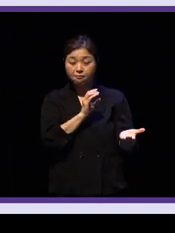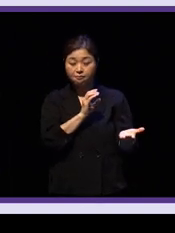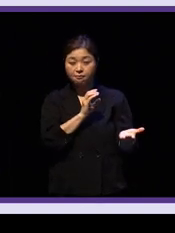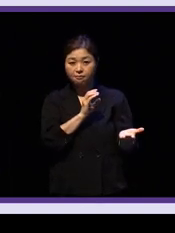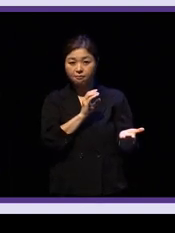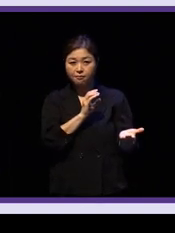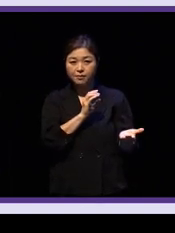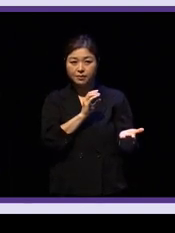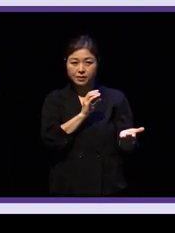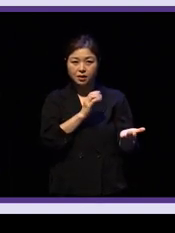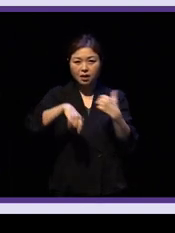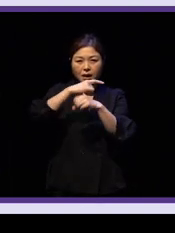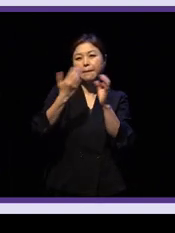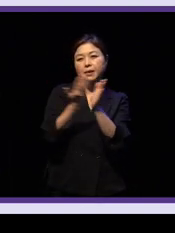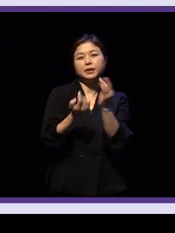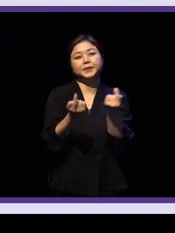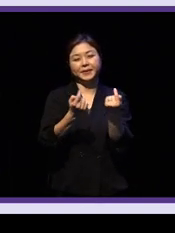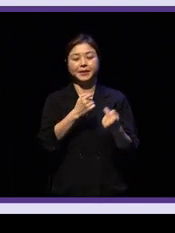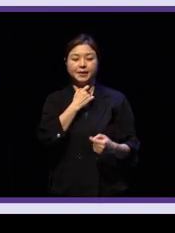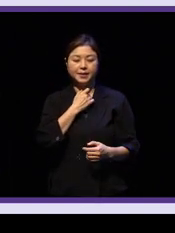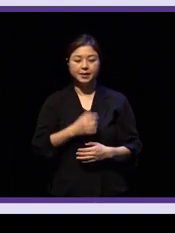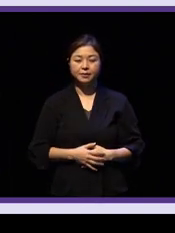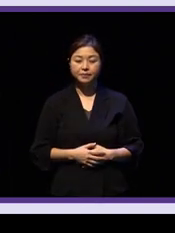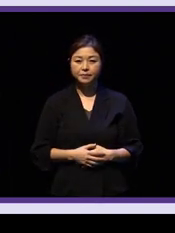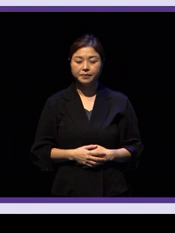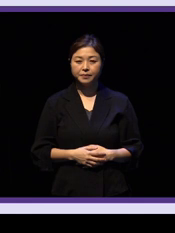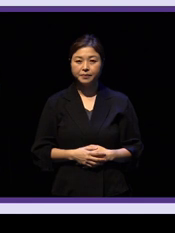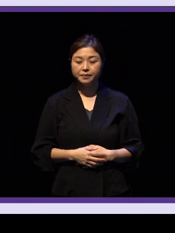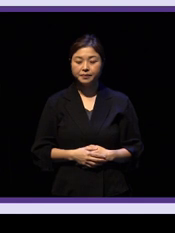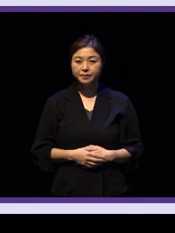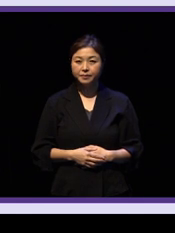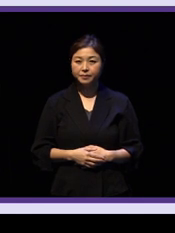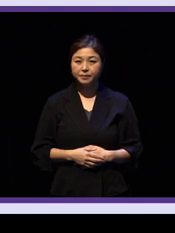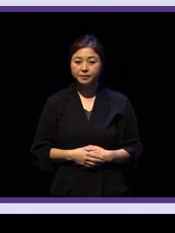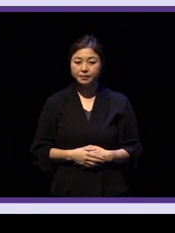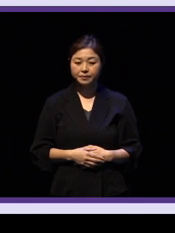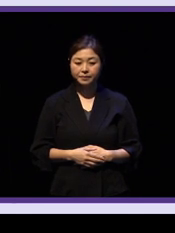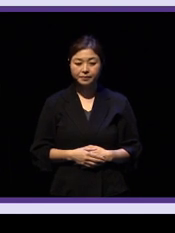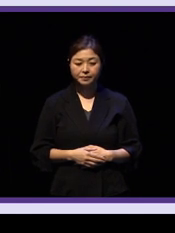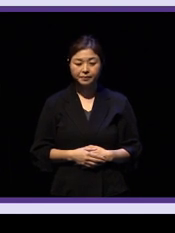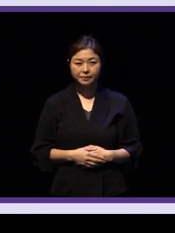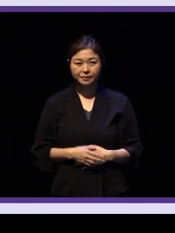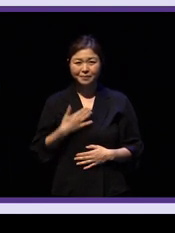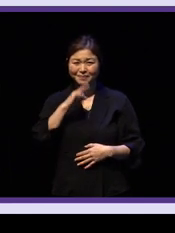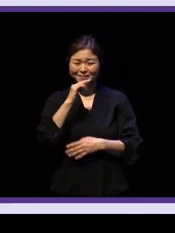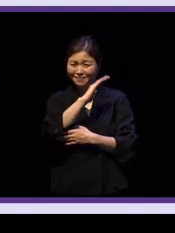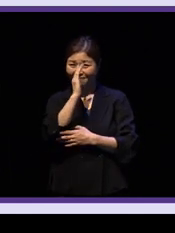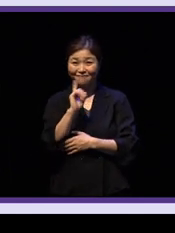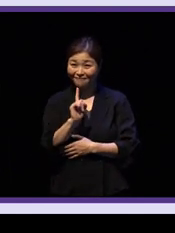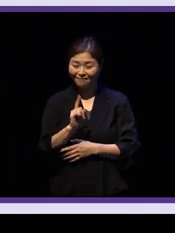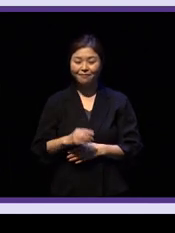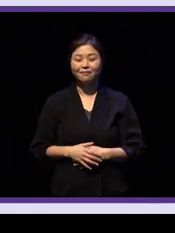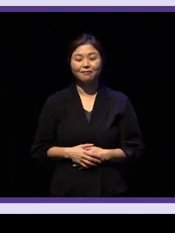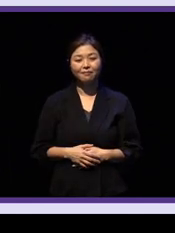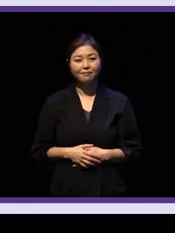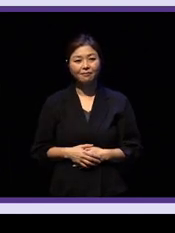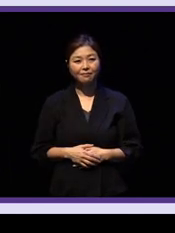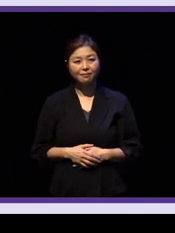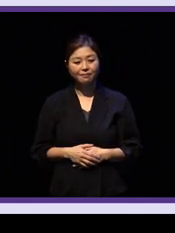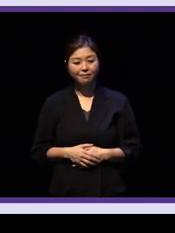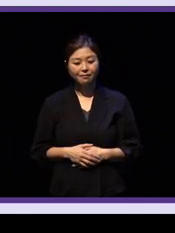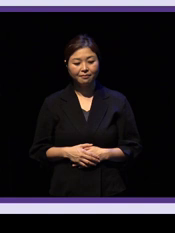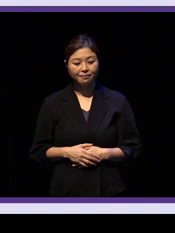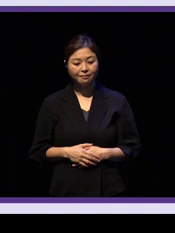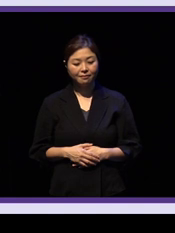조금 그 효율성을 좀 구해보고자 합니다 사실 첫 번째 장부에 지금 장화한 설명드린 부분이 지금 계속 부연적으로